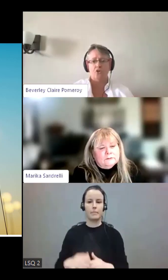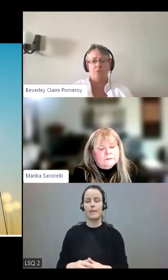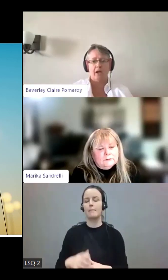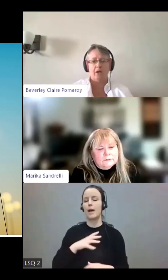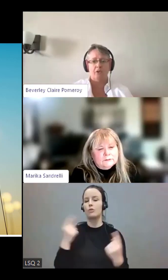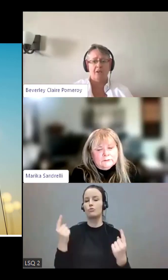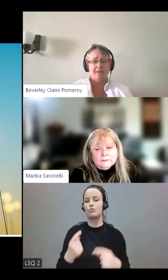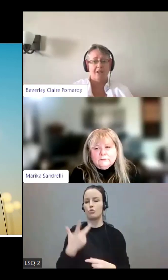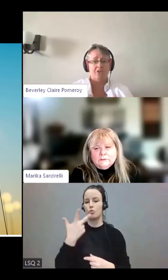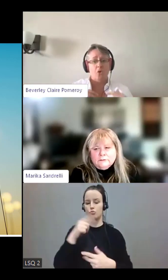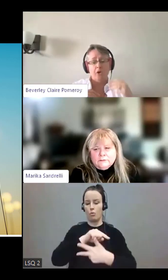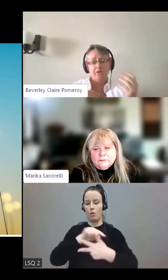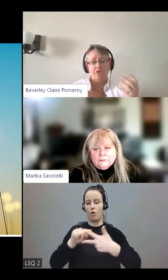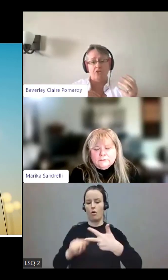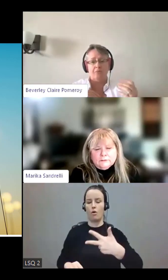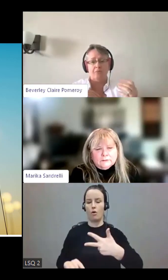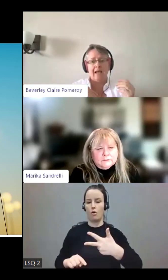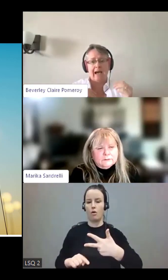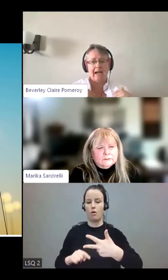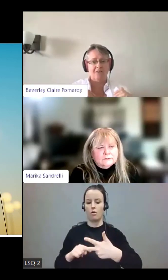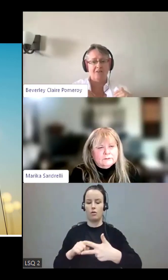a